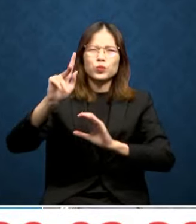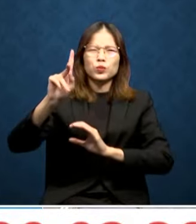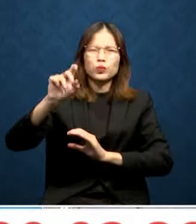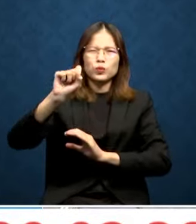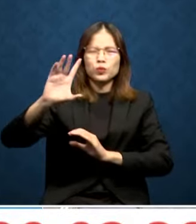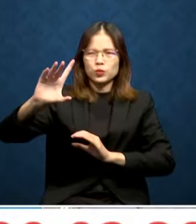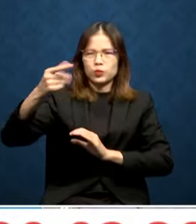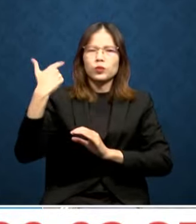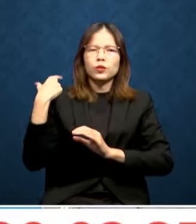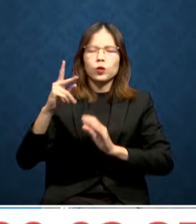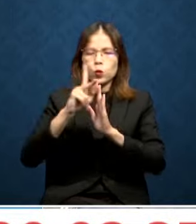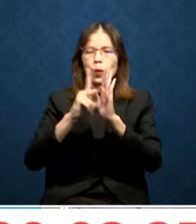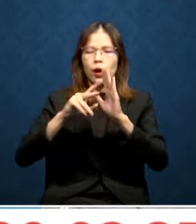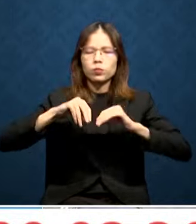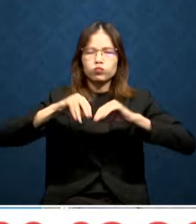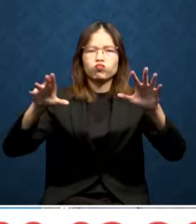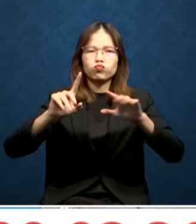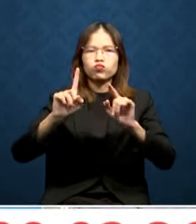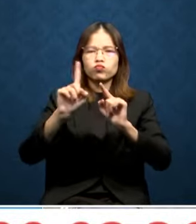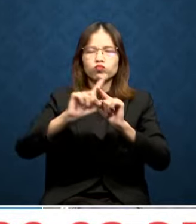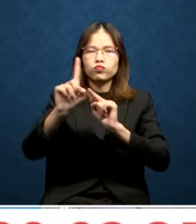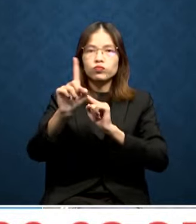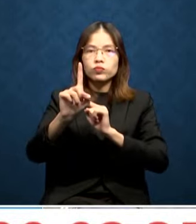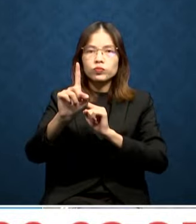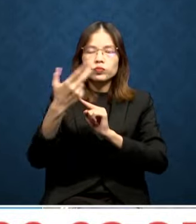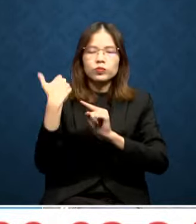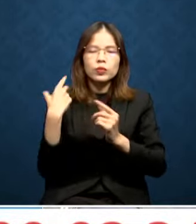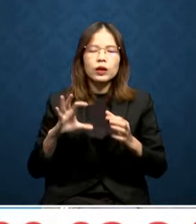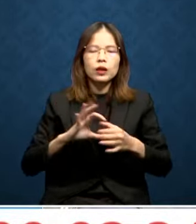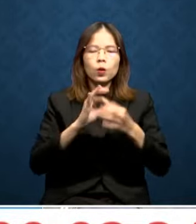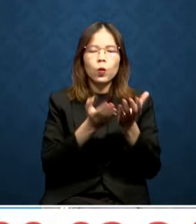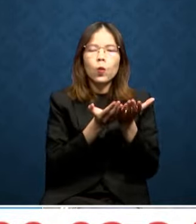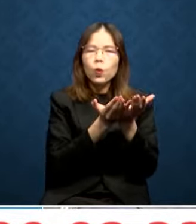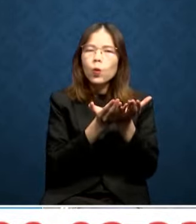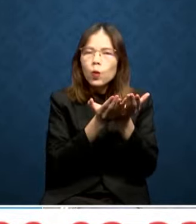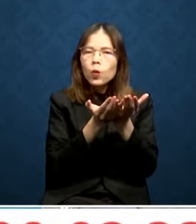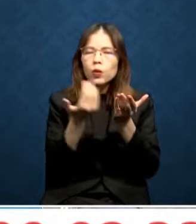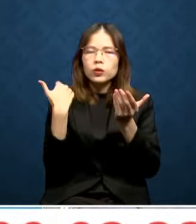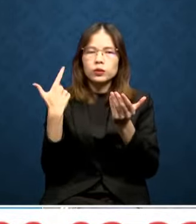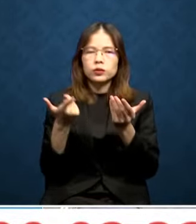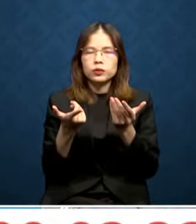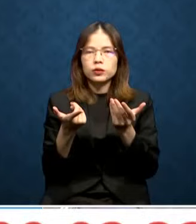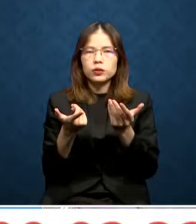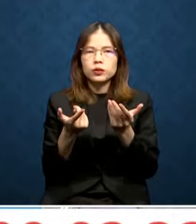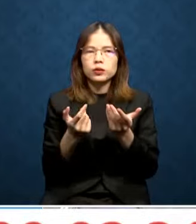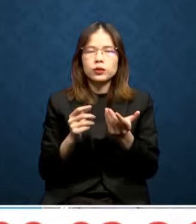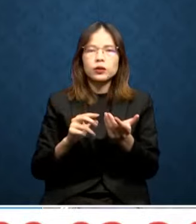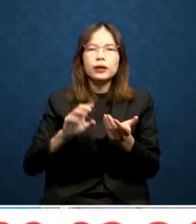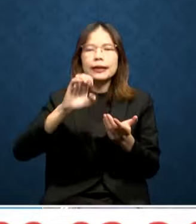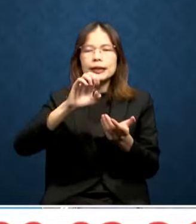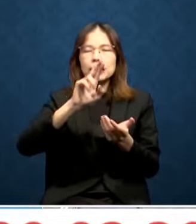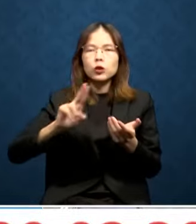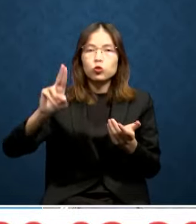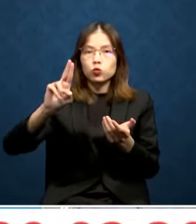มีการออกกฎหมายใหม่เกี่ยวกับเรื่องอ่าประมงแล้วก็มีการบีบจากอ่า EUนะครับ